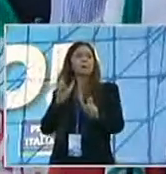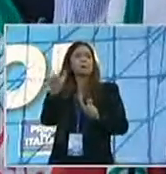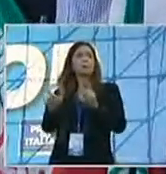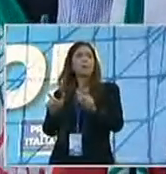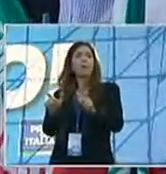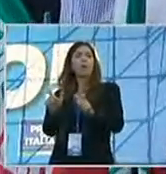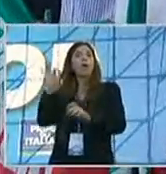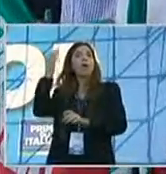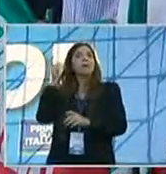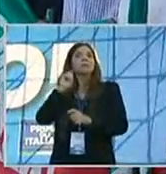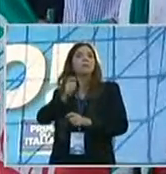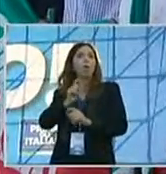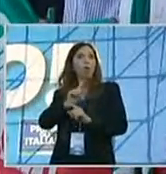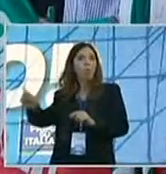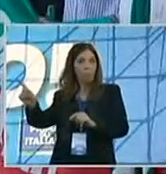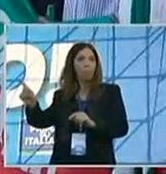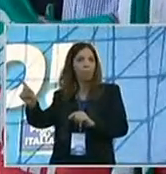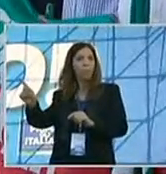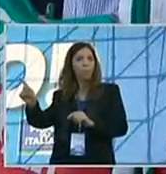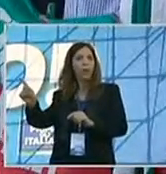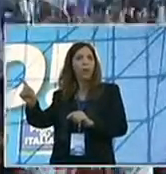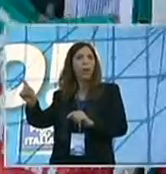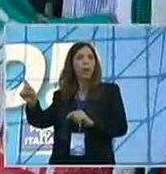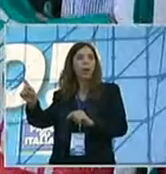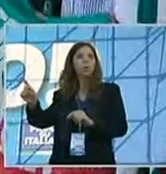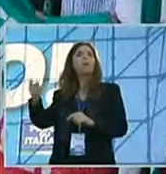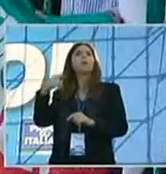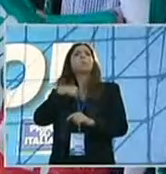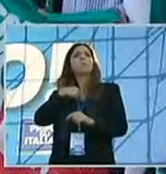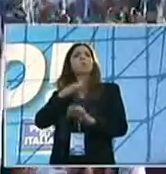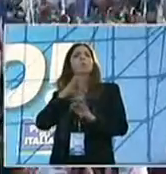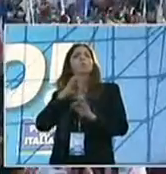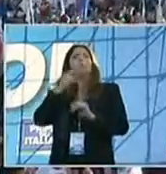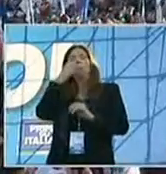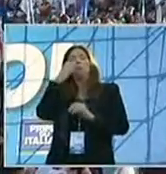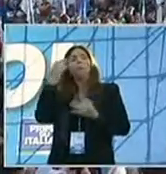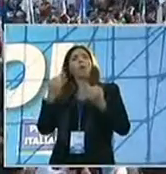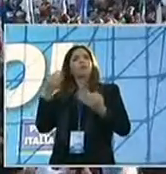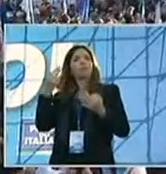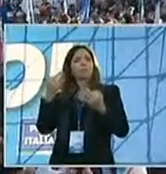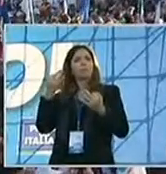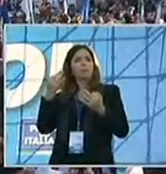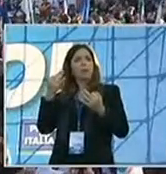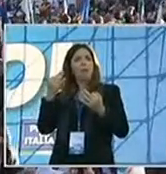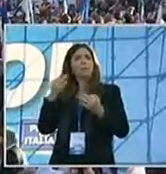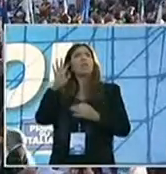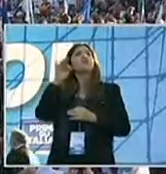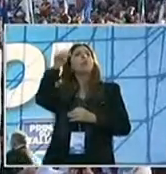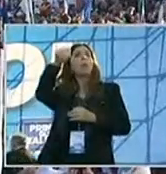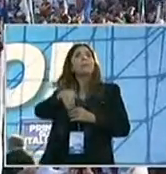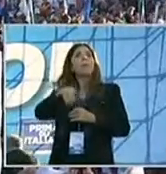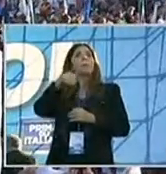le tasse che ti chiedo e dimostro con i miei magistrati che hai evaso più di 50.000